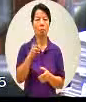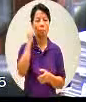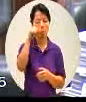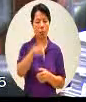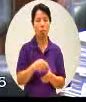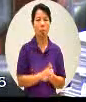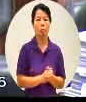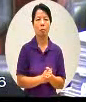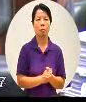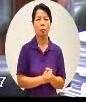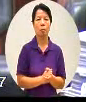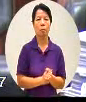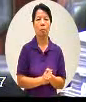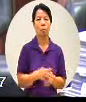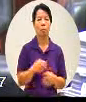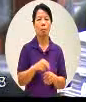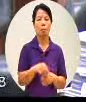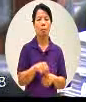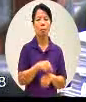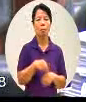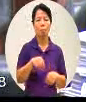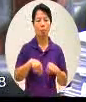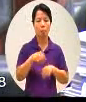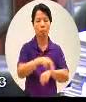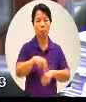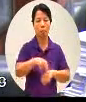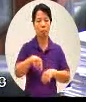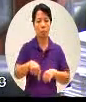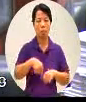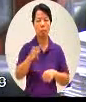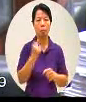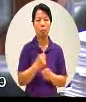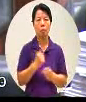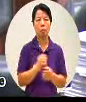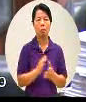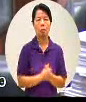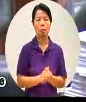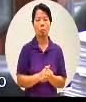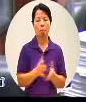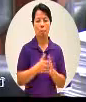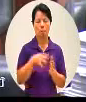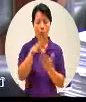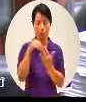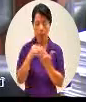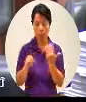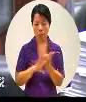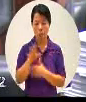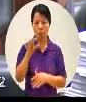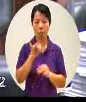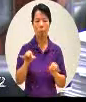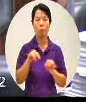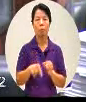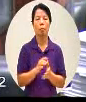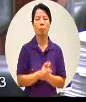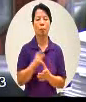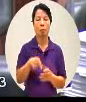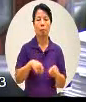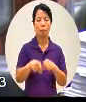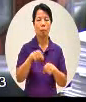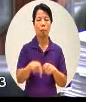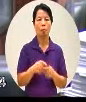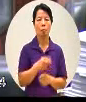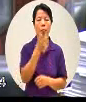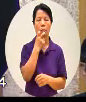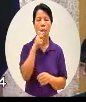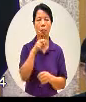划需要这样子实施？ 不是， 还是可以遴选其他地点？别来给他回答。 这个计划是中